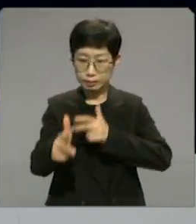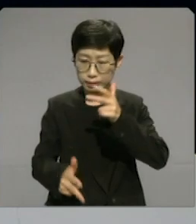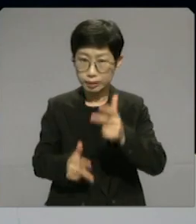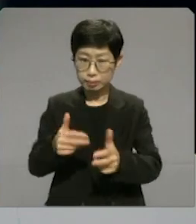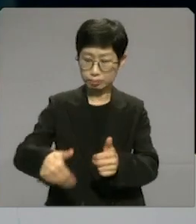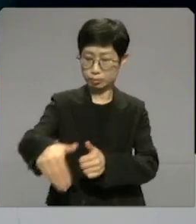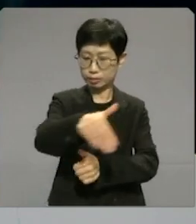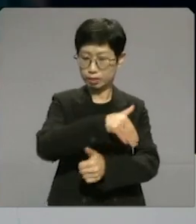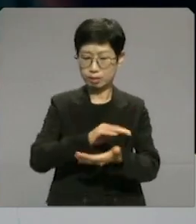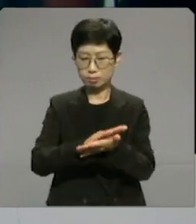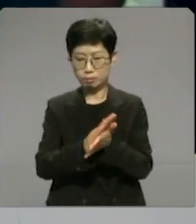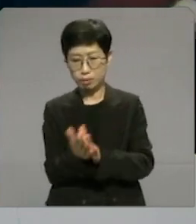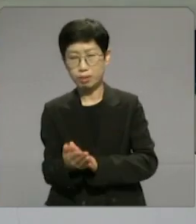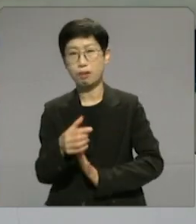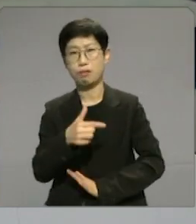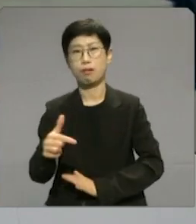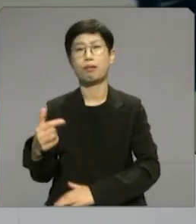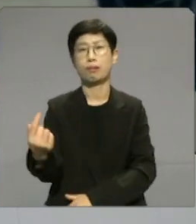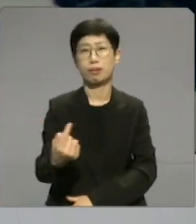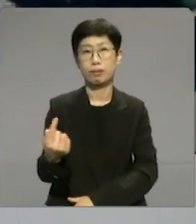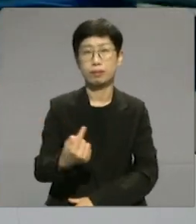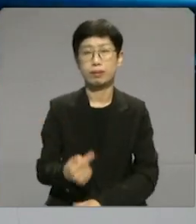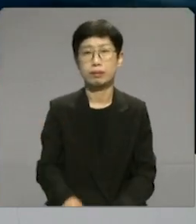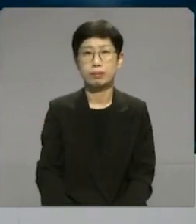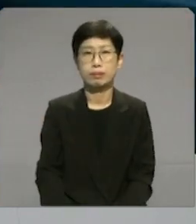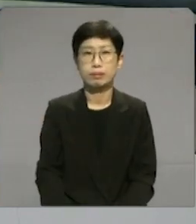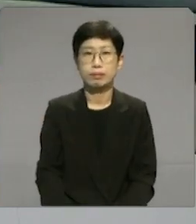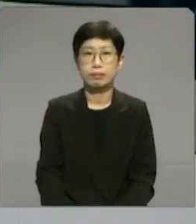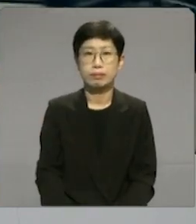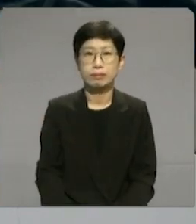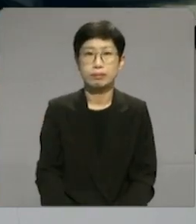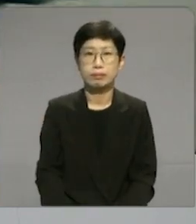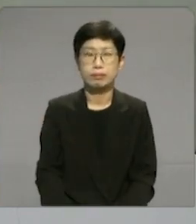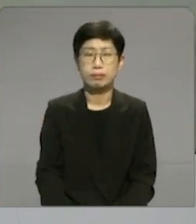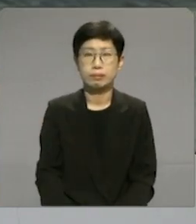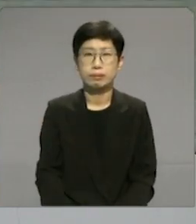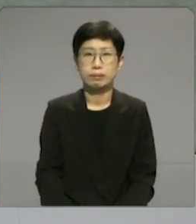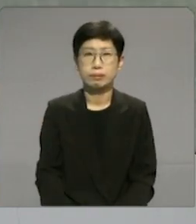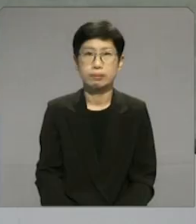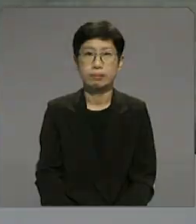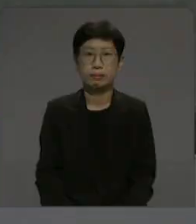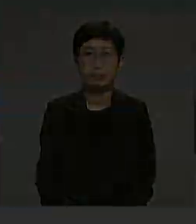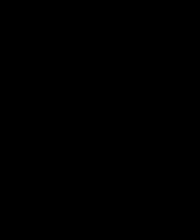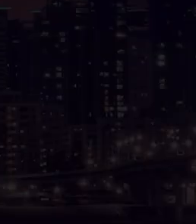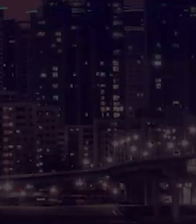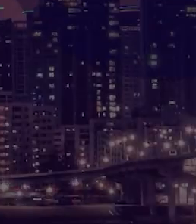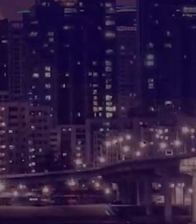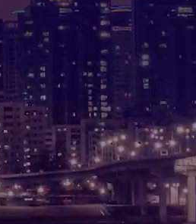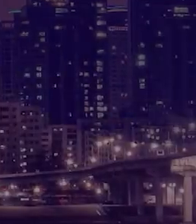지형에도 큰 변화가 일어날 것으로 예상됩니다. 지금까지 월드 브리핑이었습니다.